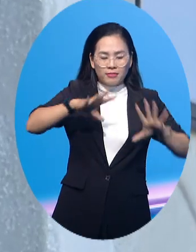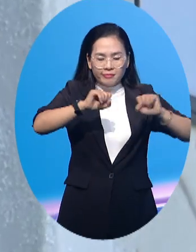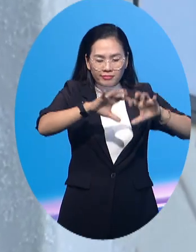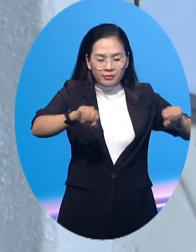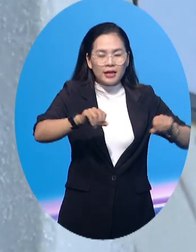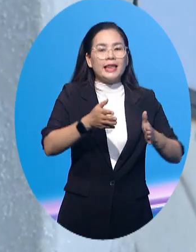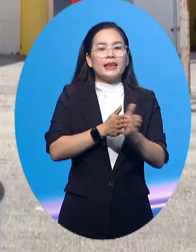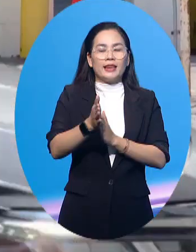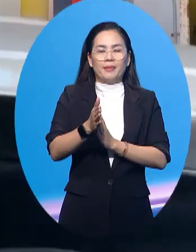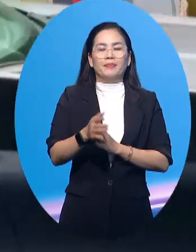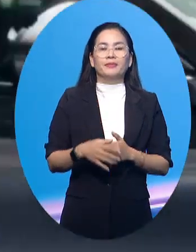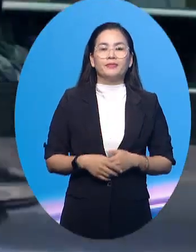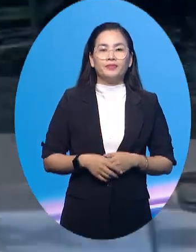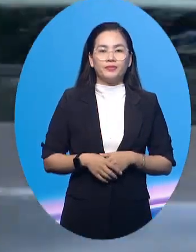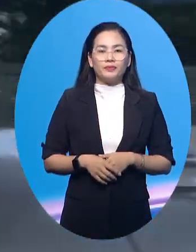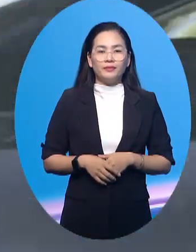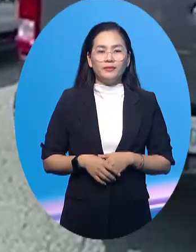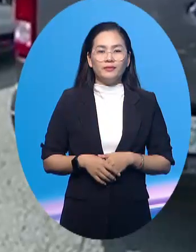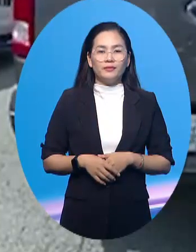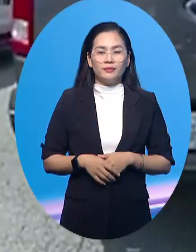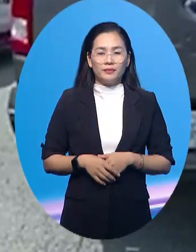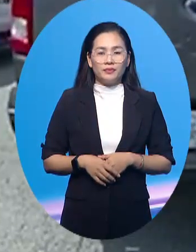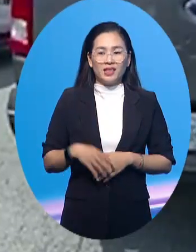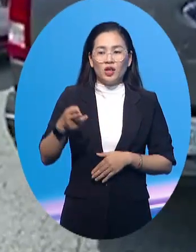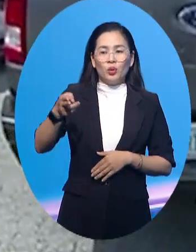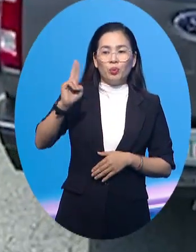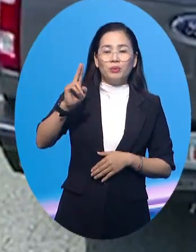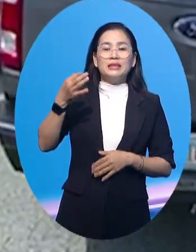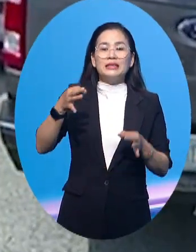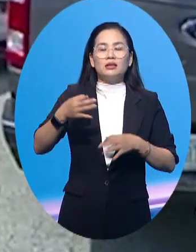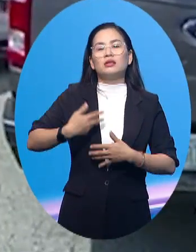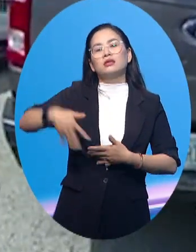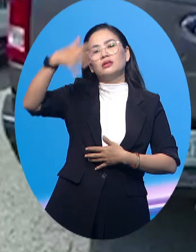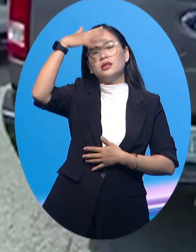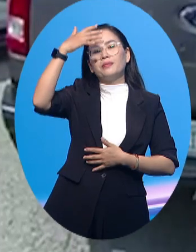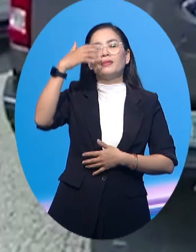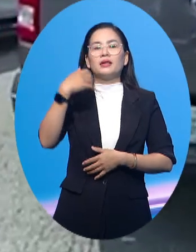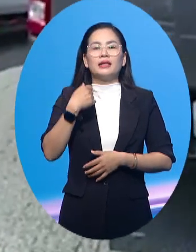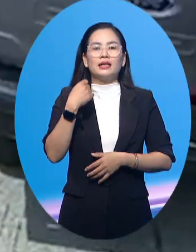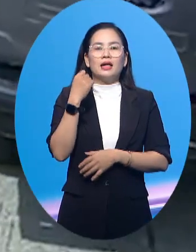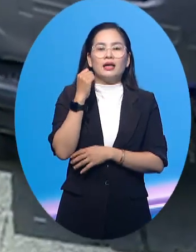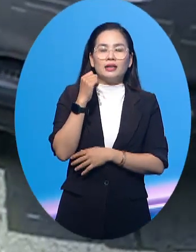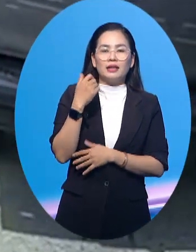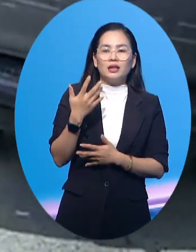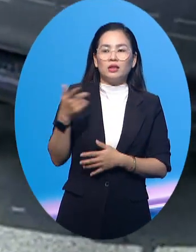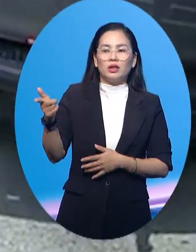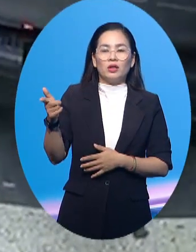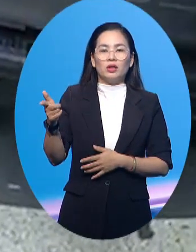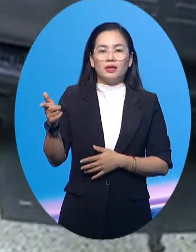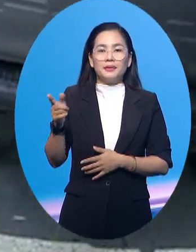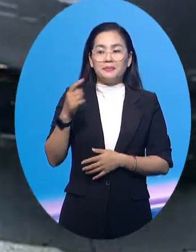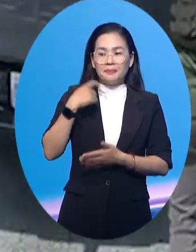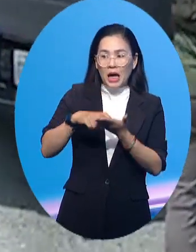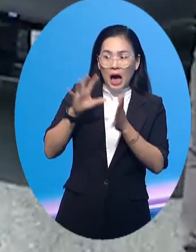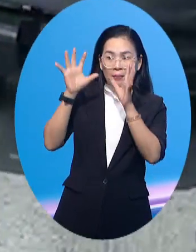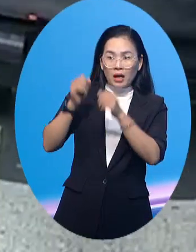xúc tiến việc truy tố. Vụ nổ súng xảy ra khi cựu tổng thống Donald Trump đang chơi golf. Nghi phạm bị một mật vụ Mỹ phát